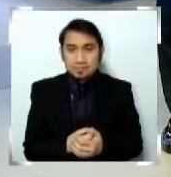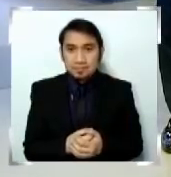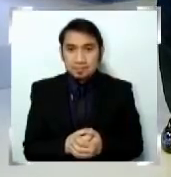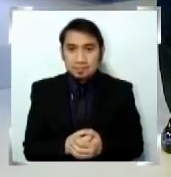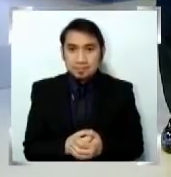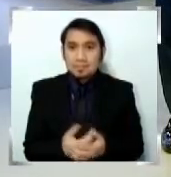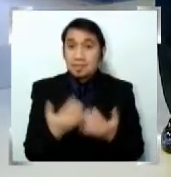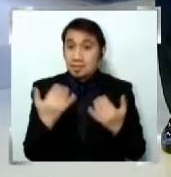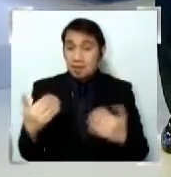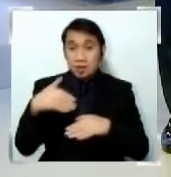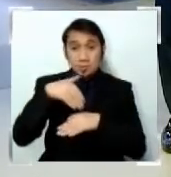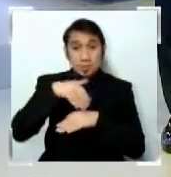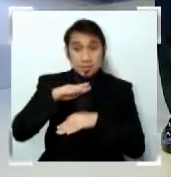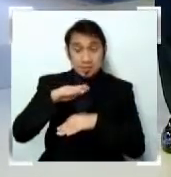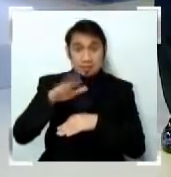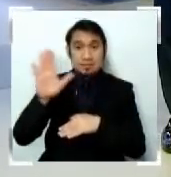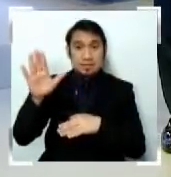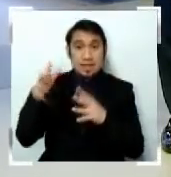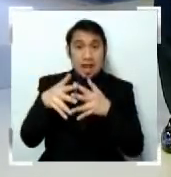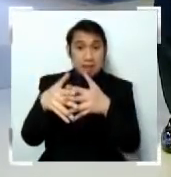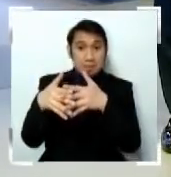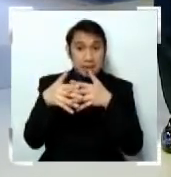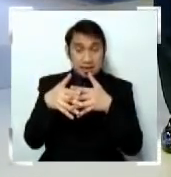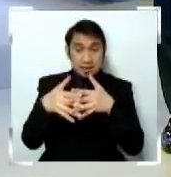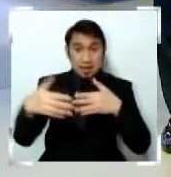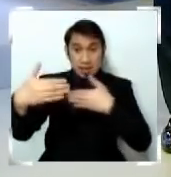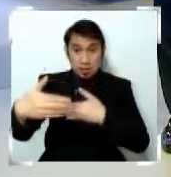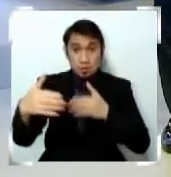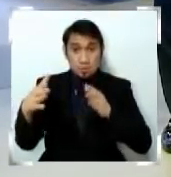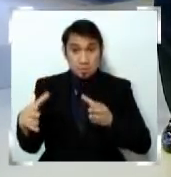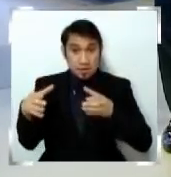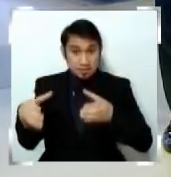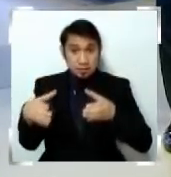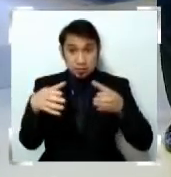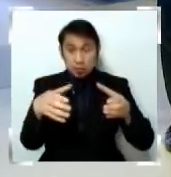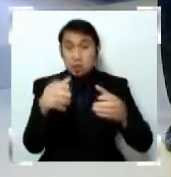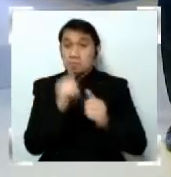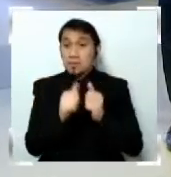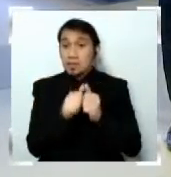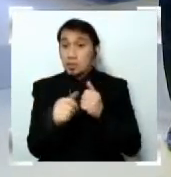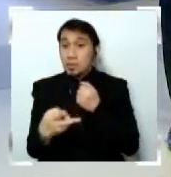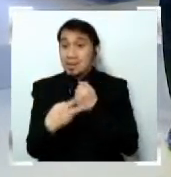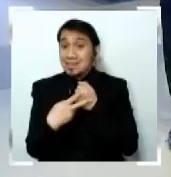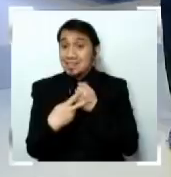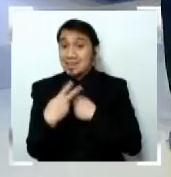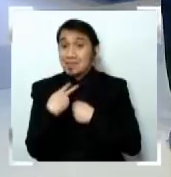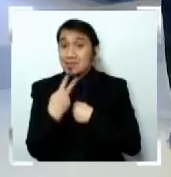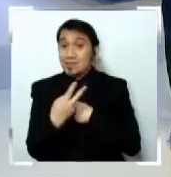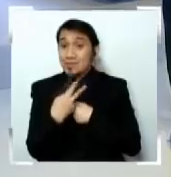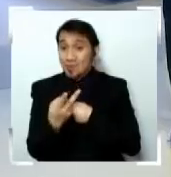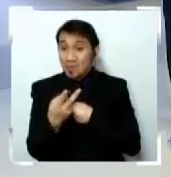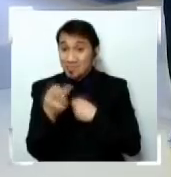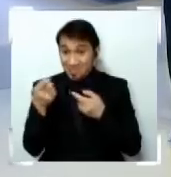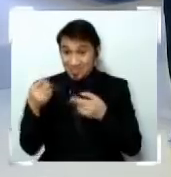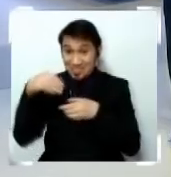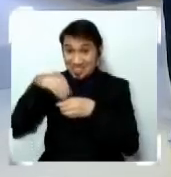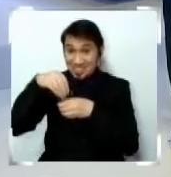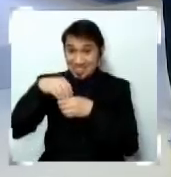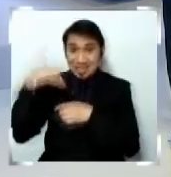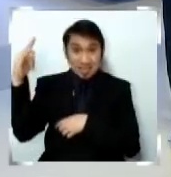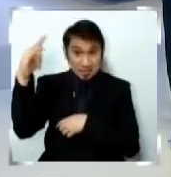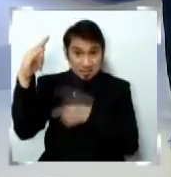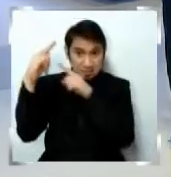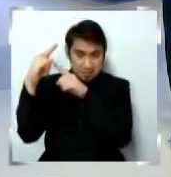Pinadala na sa Amerika ang data flight recorder at cockpit voice recorders nang nag-crash sa C-130 cargo plane para masuri.